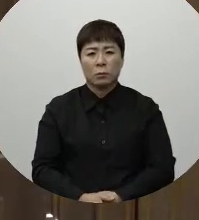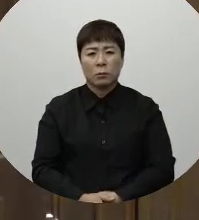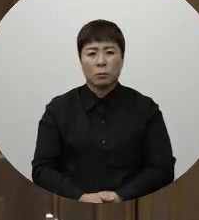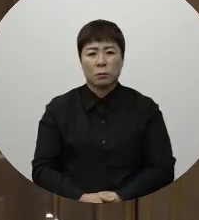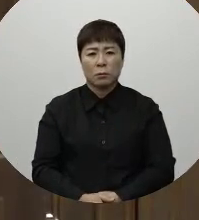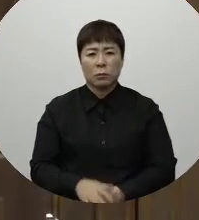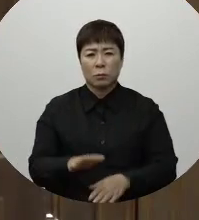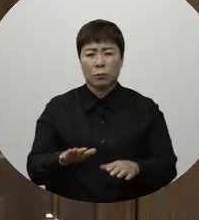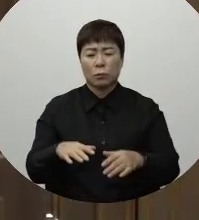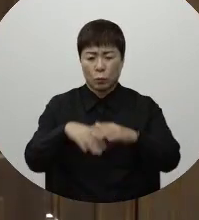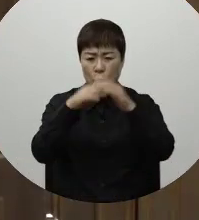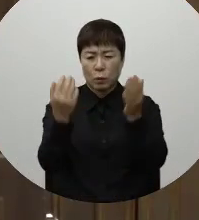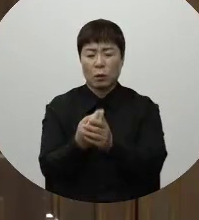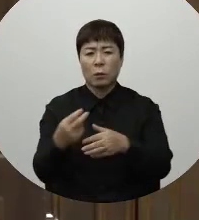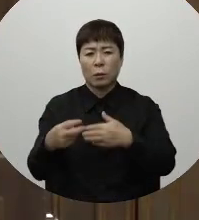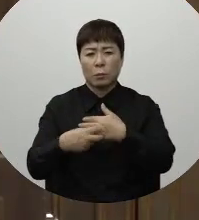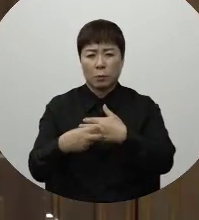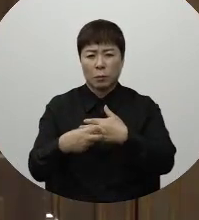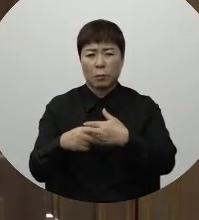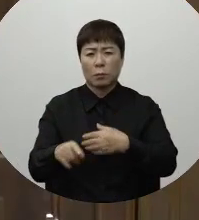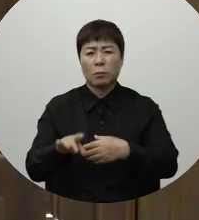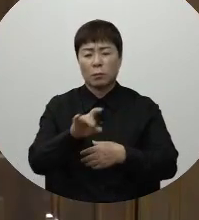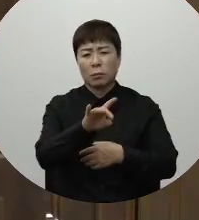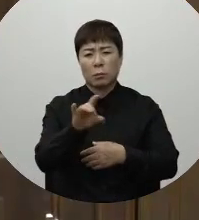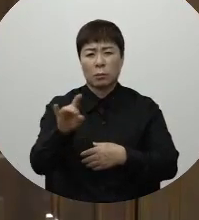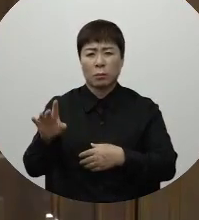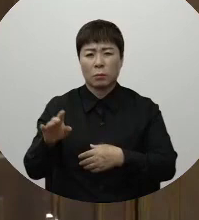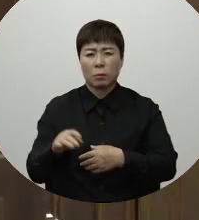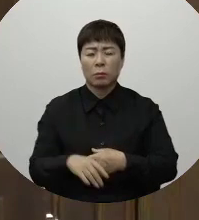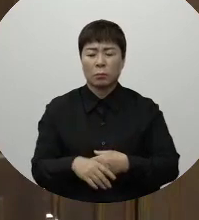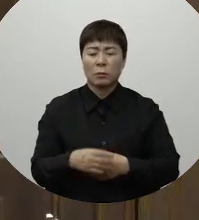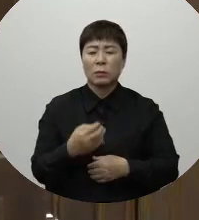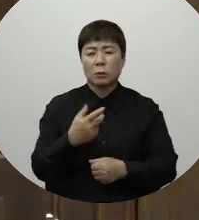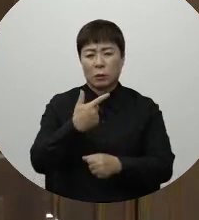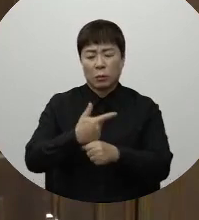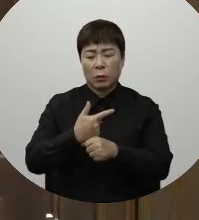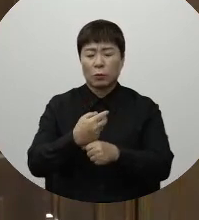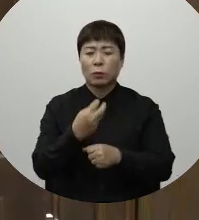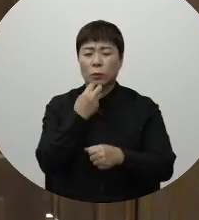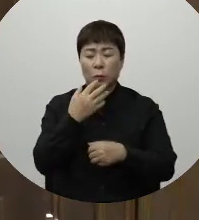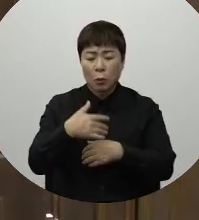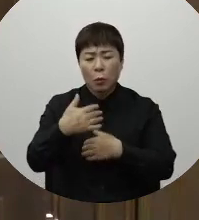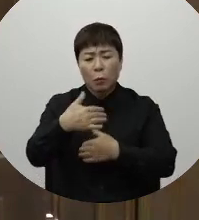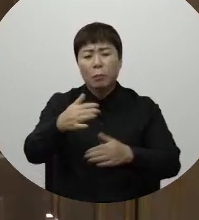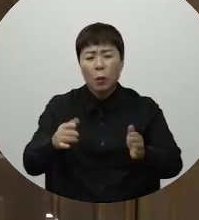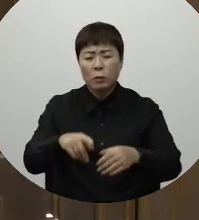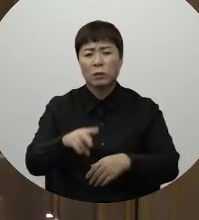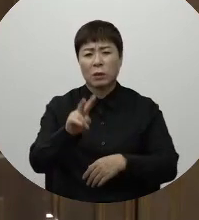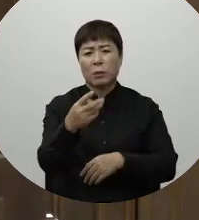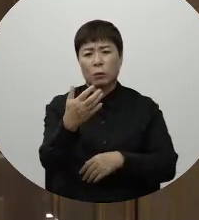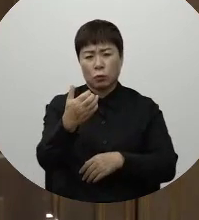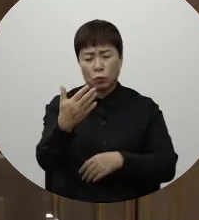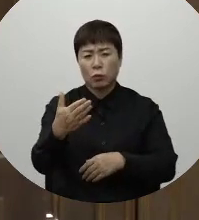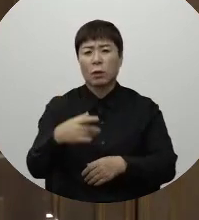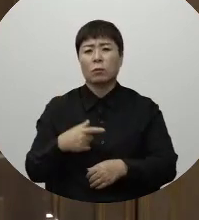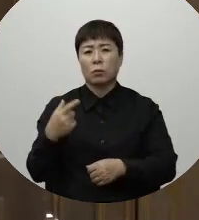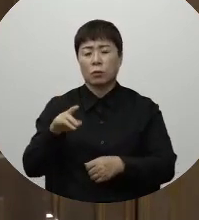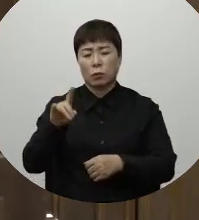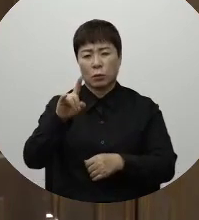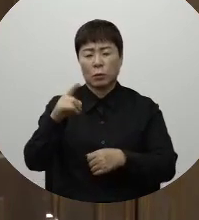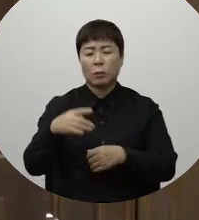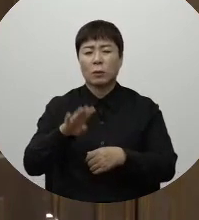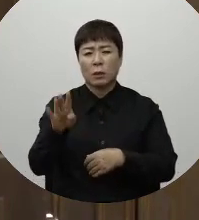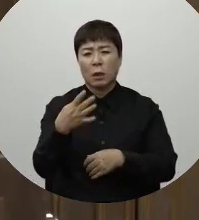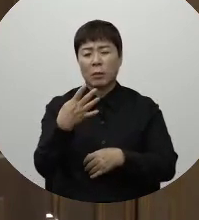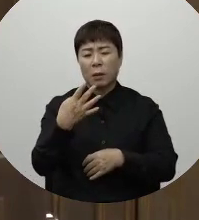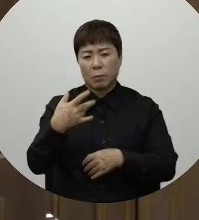게다가 두 종합병원의 병상수는 각각 한양병원 299개, 현대병원 408개로서 74만 명이나 되는